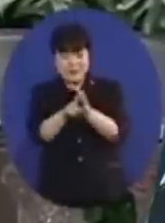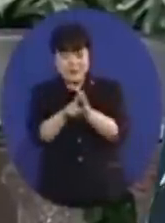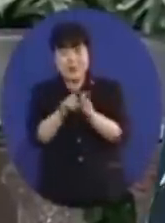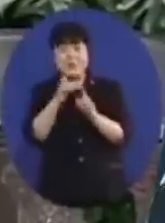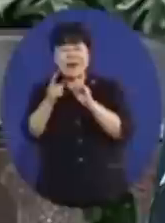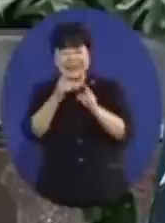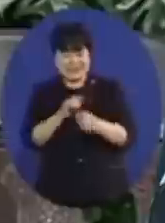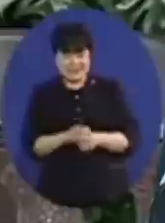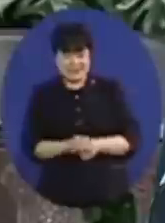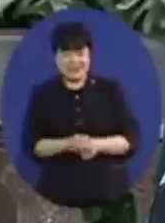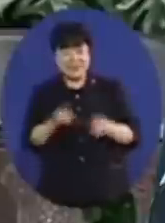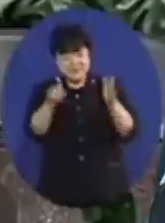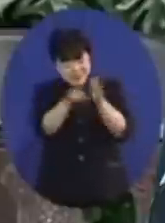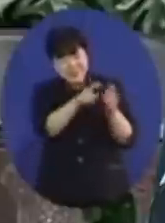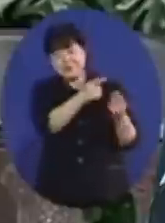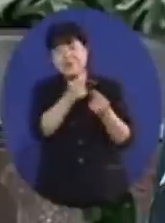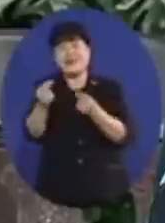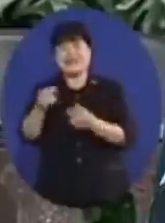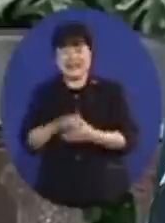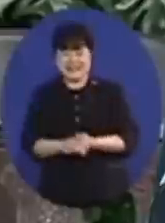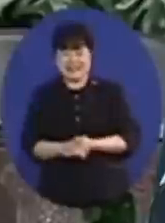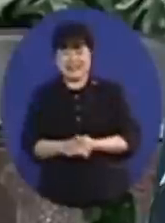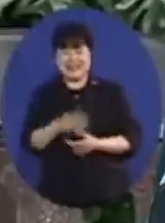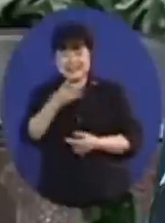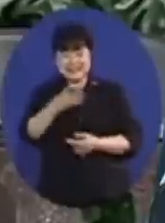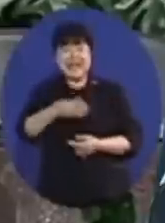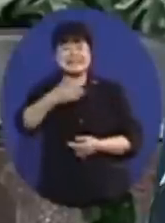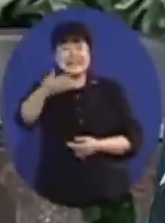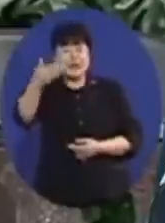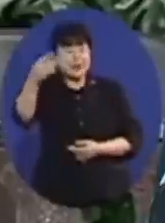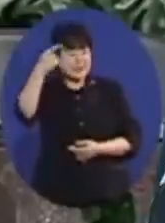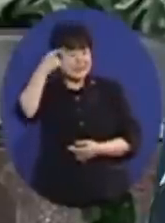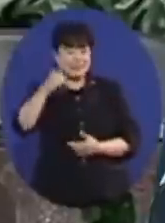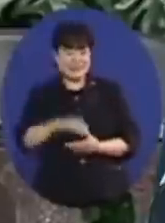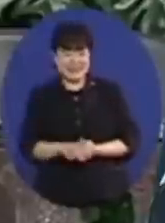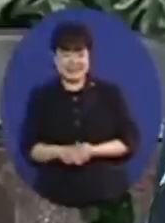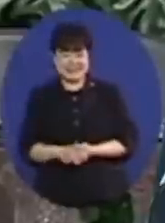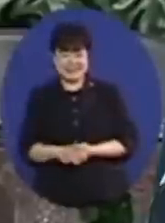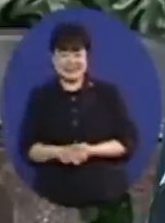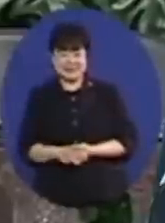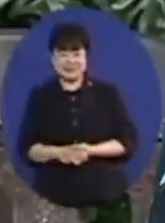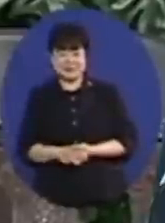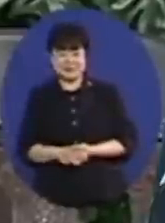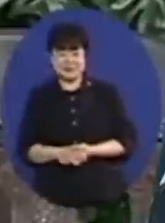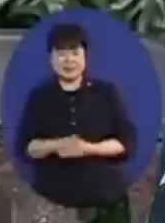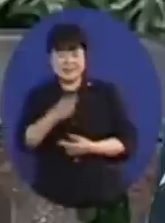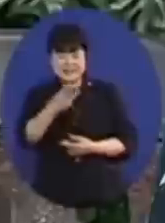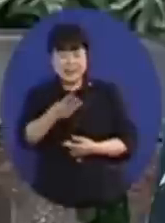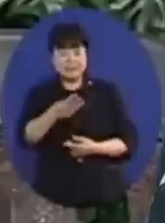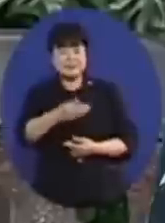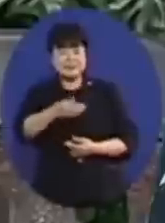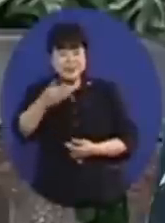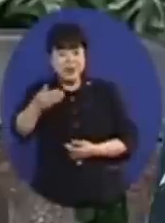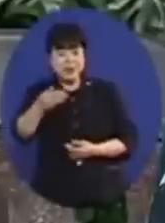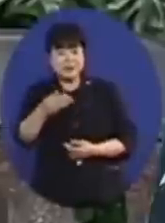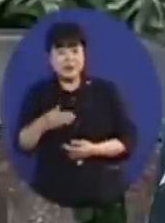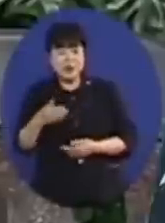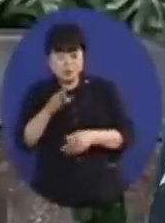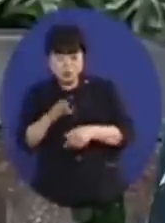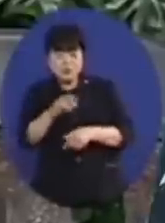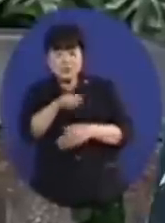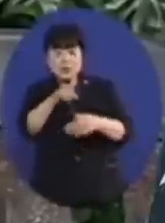말하는 이것이 4차원의 인간입니다 3차원 물질 속에